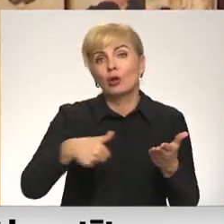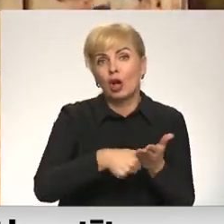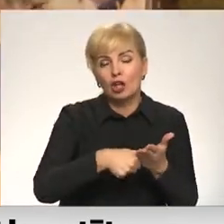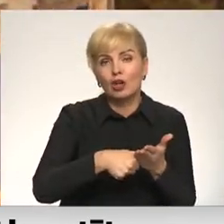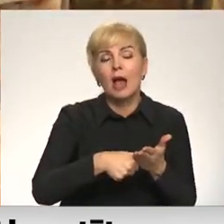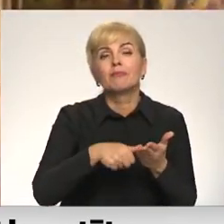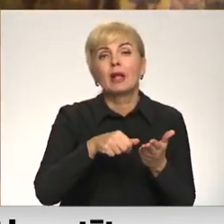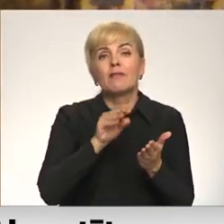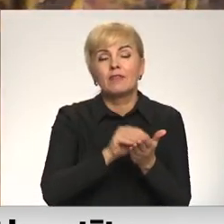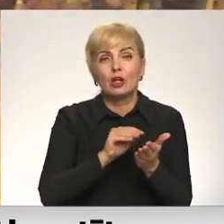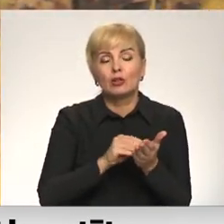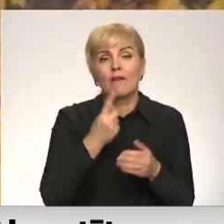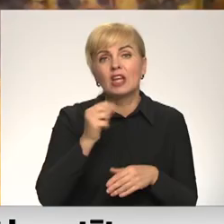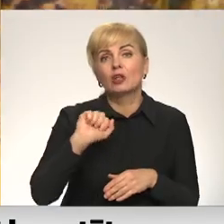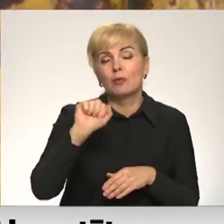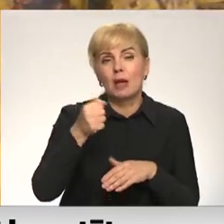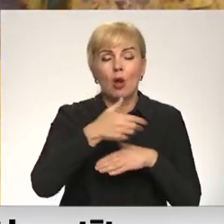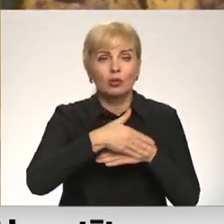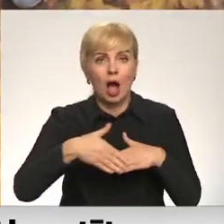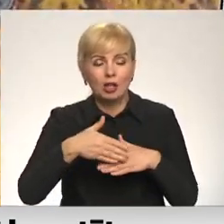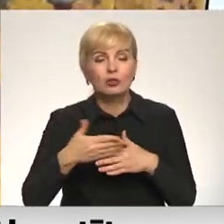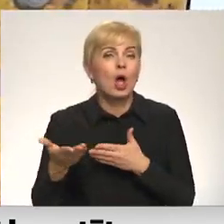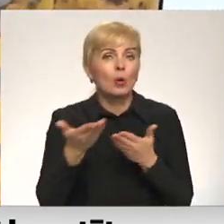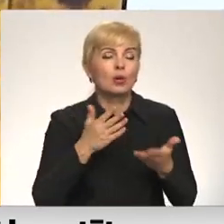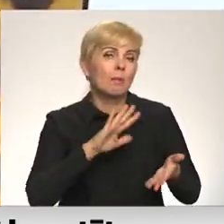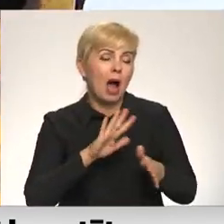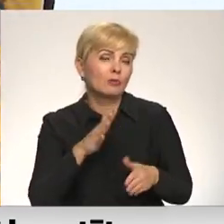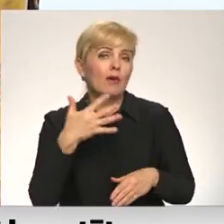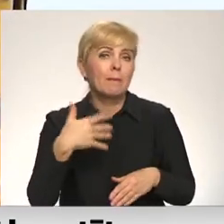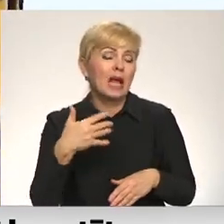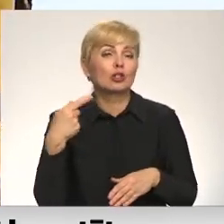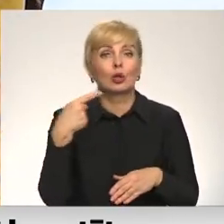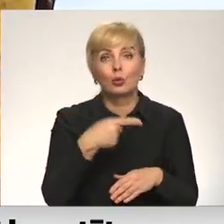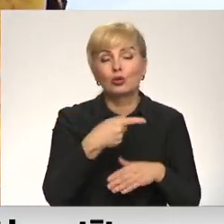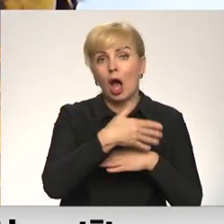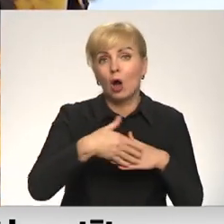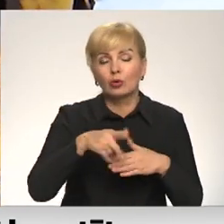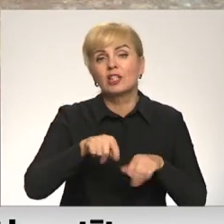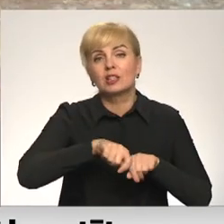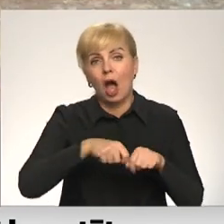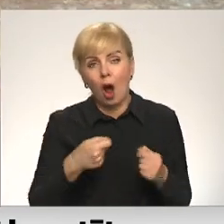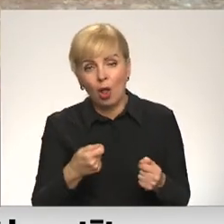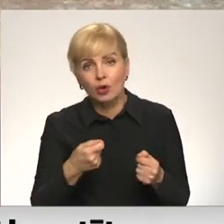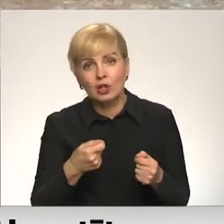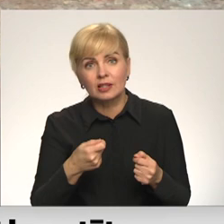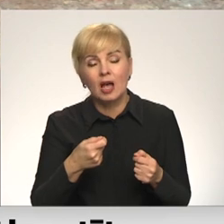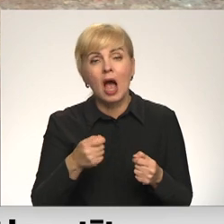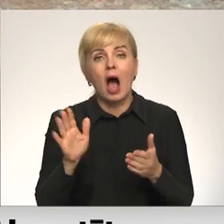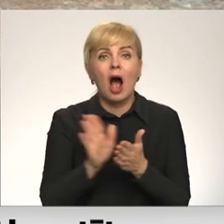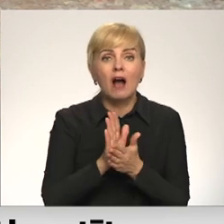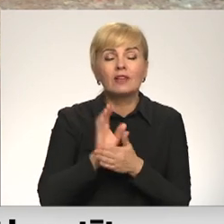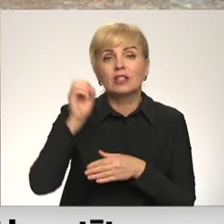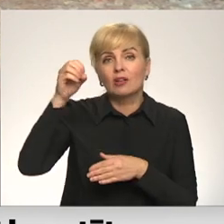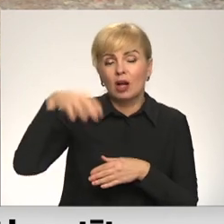fiksētas vairāk nekā 1 miljons adreses, no kurām aptuveni 50 tūkstoši adresēs ir salaustas un korespondences